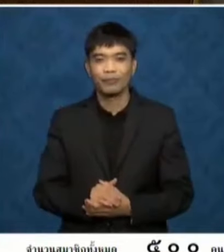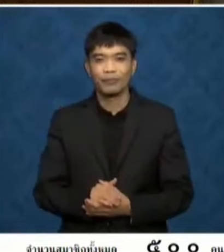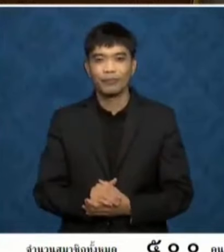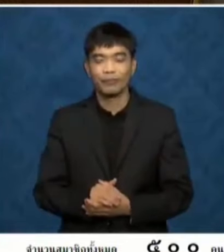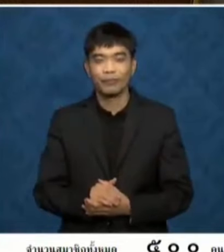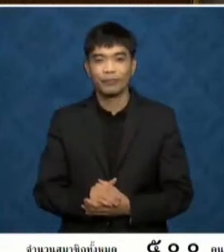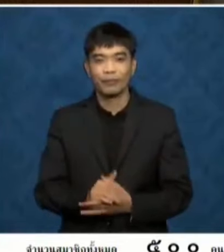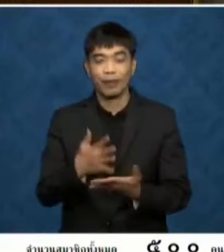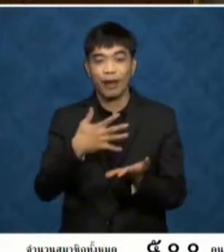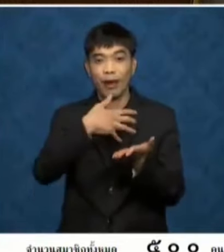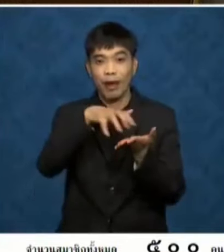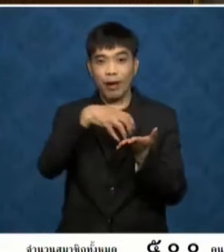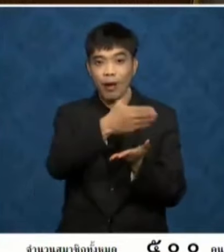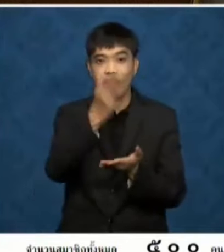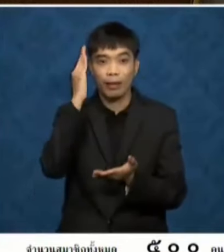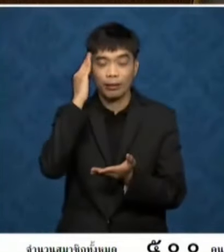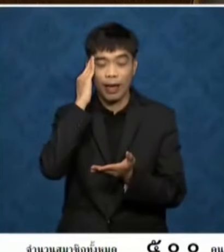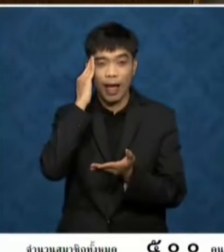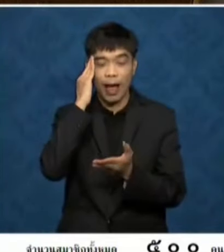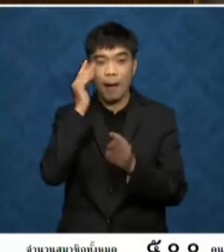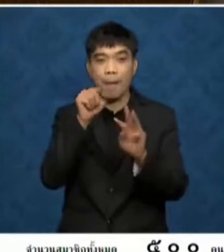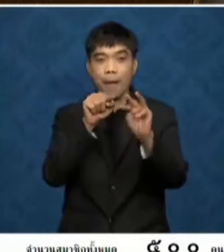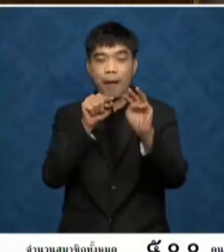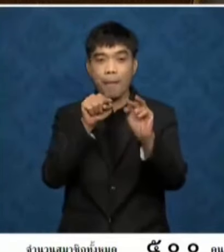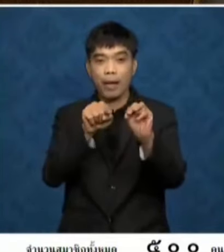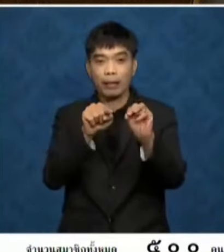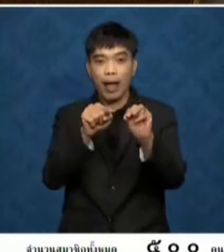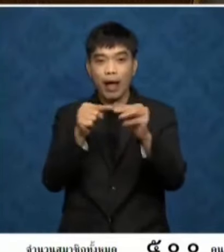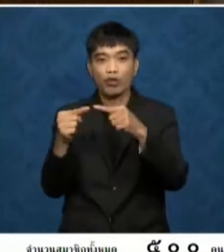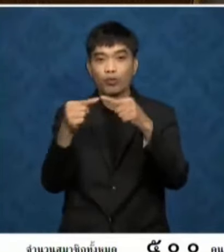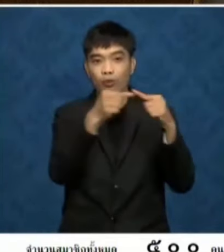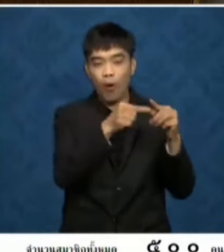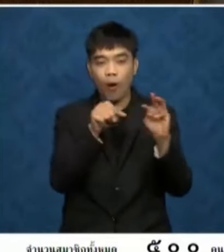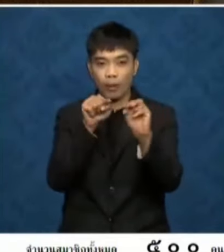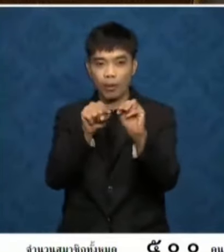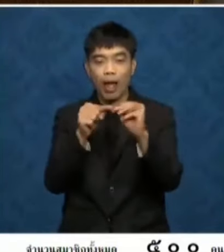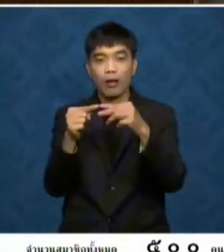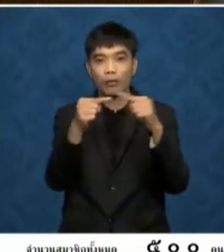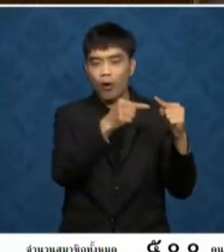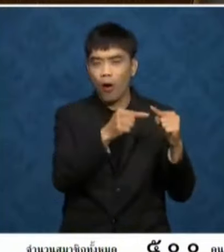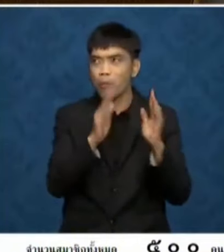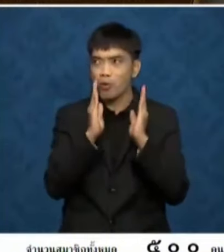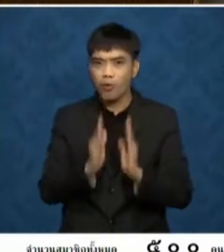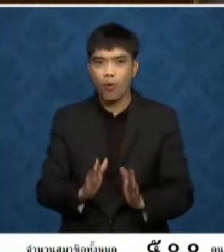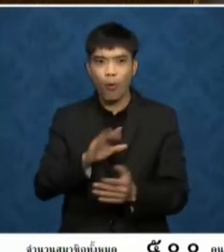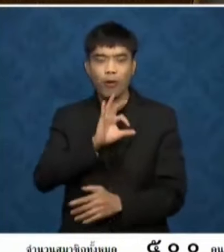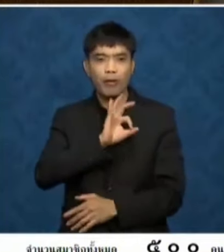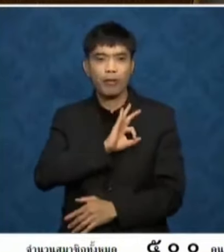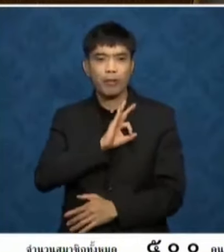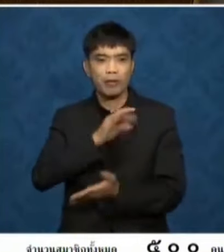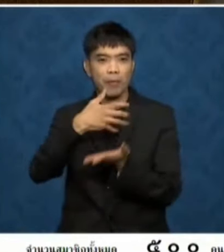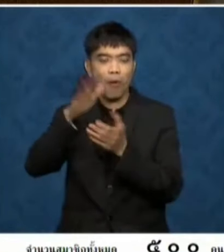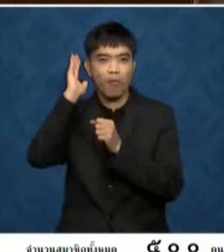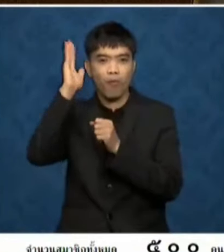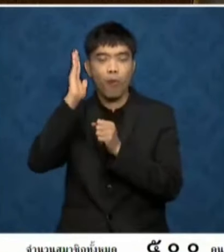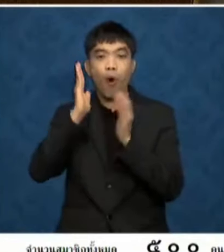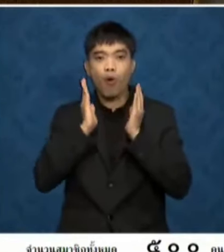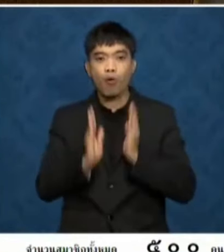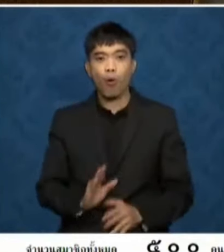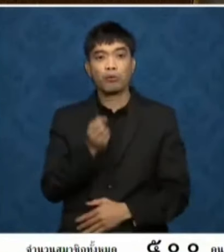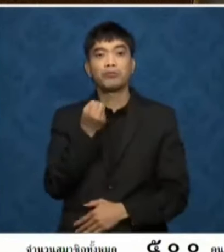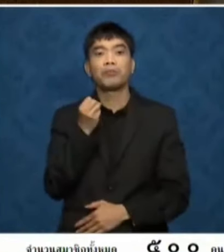แล้วก็แจ้งทราบล่วงหน้านะครับมาตราต่อไปจะมีผู้อภิปรายราวๆ18ท่านนะครับก็ใช้เว